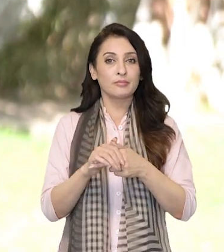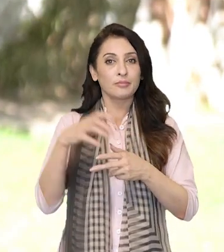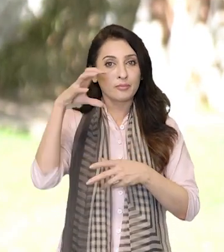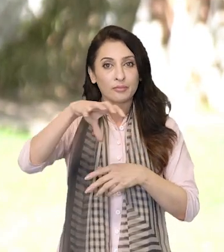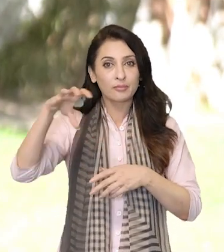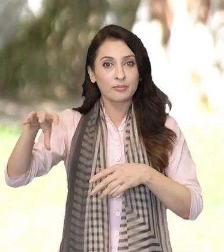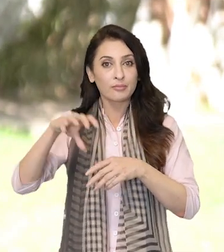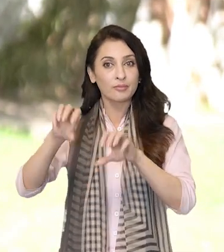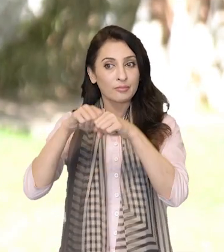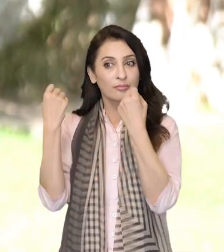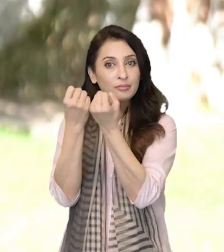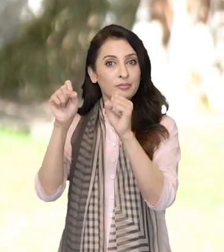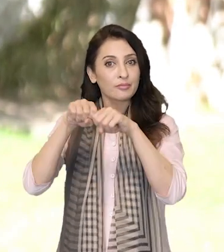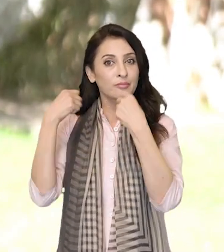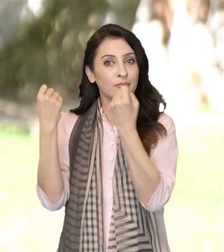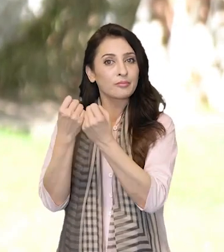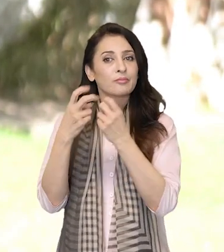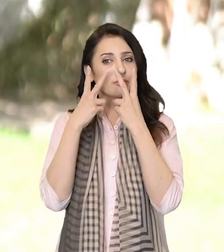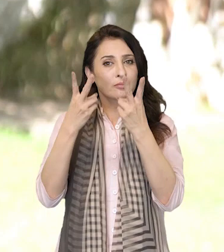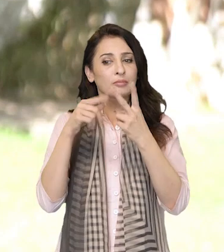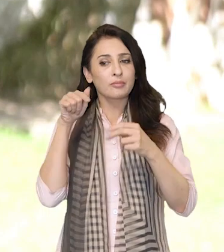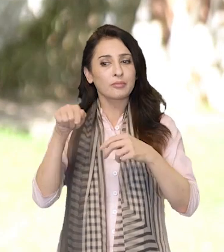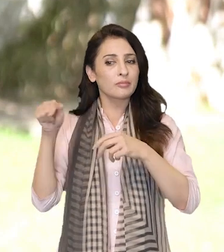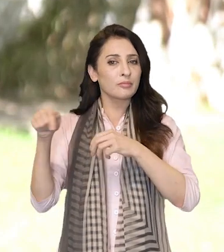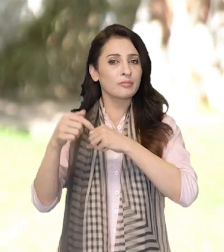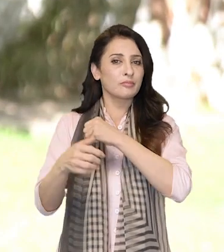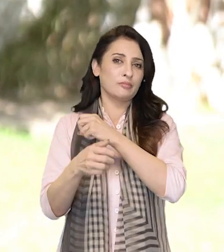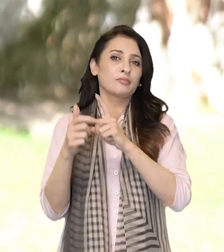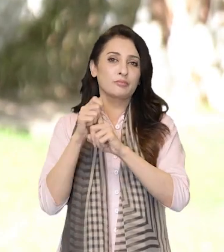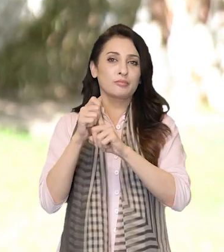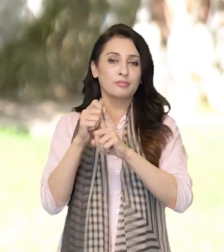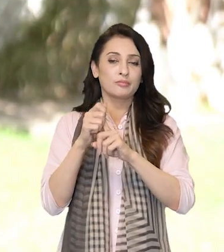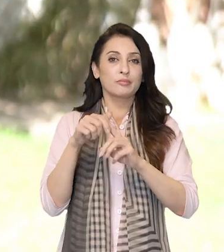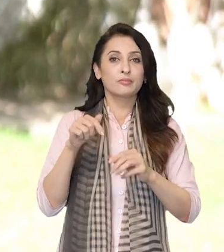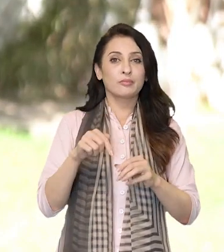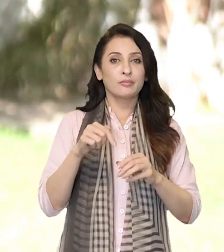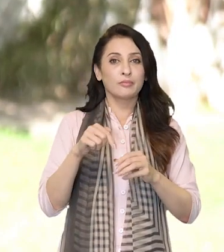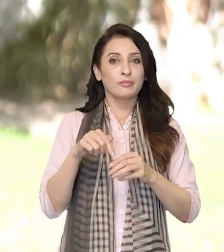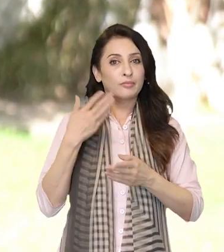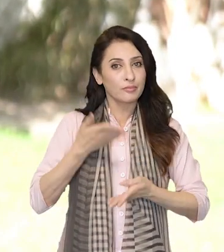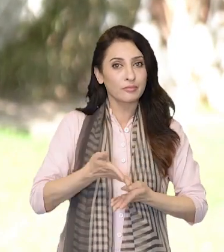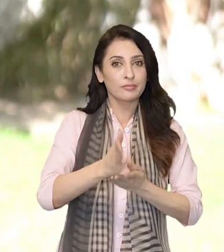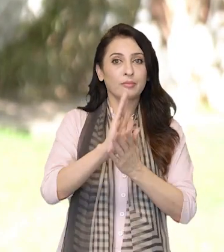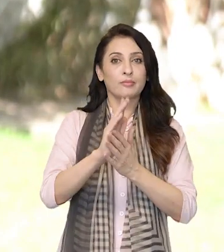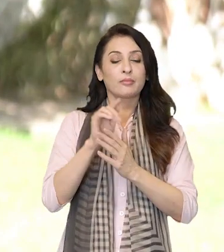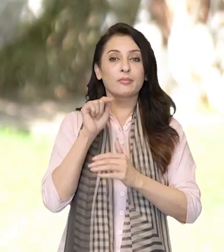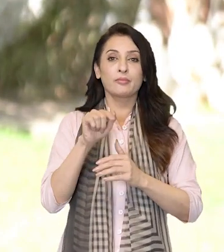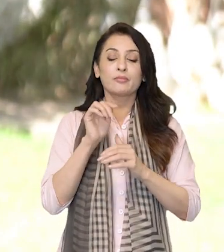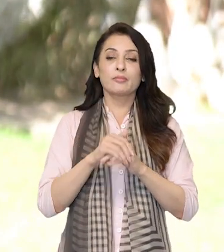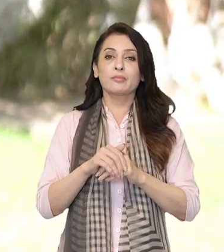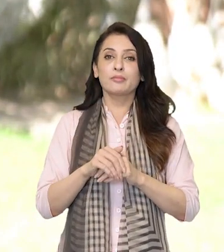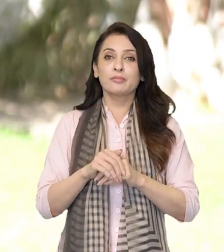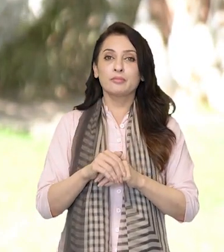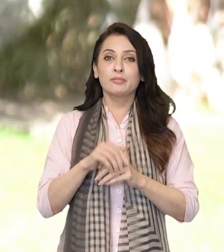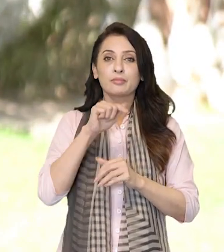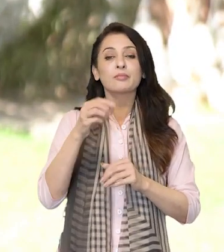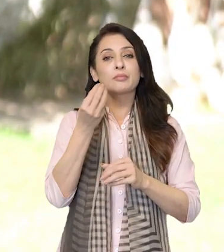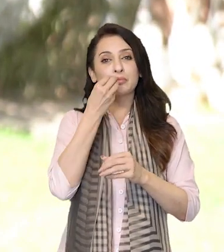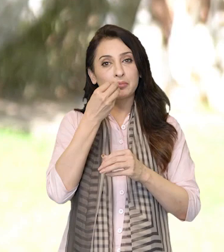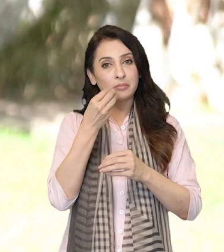सी जगह असल में डिज़र्विंग है और कौन सी नहीं है। तो जो डिज़र्विंग जगह हैं उनके पास बहुत